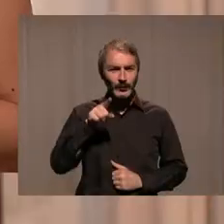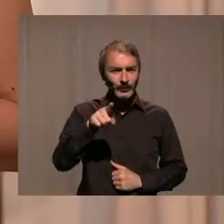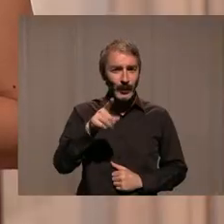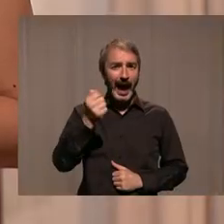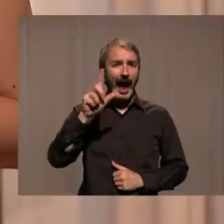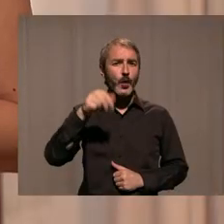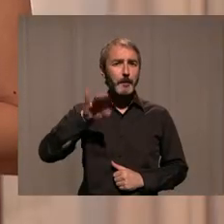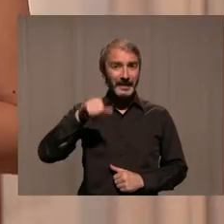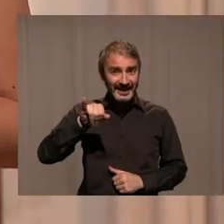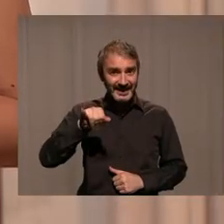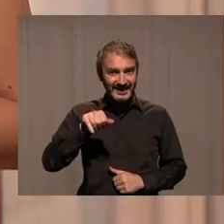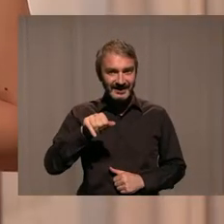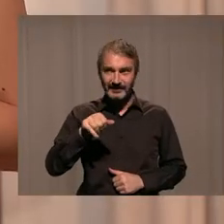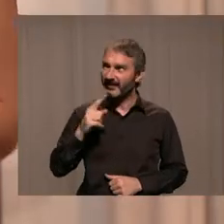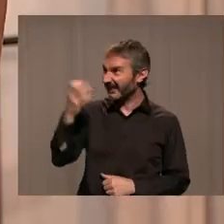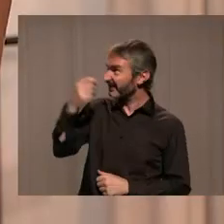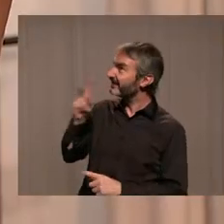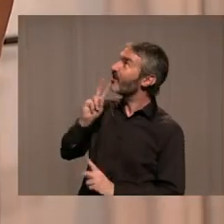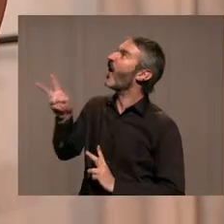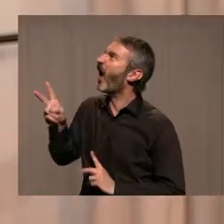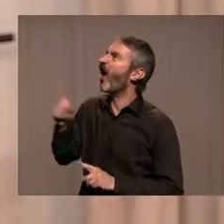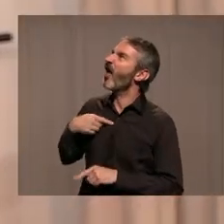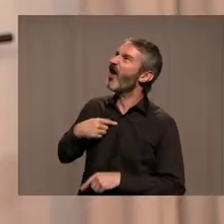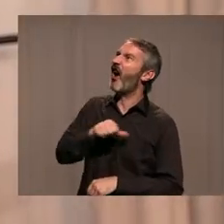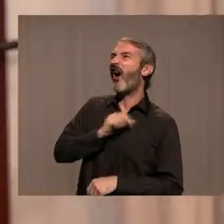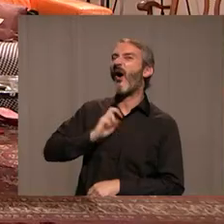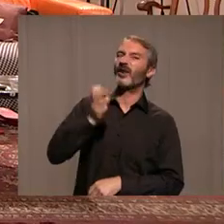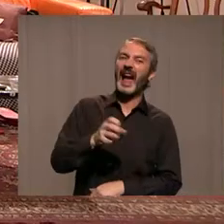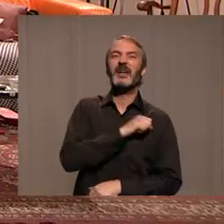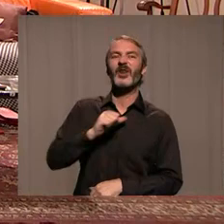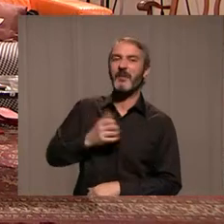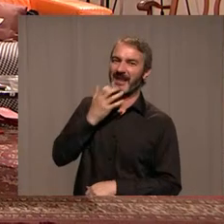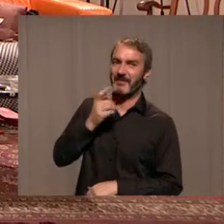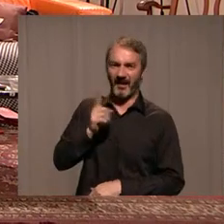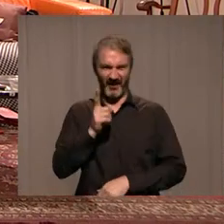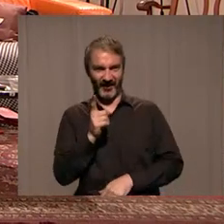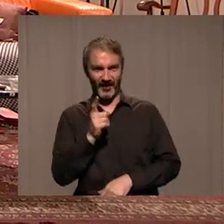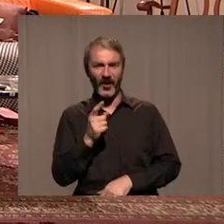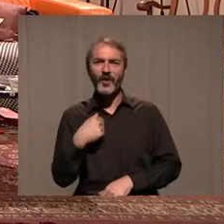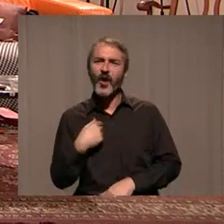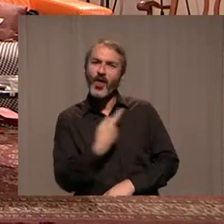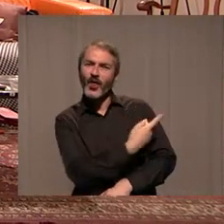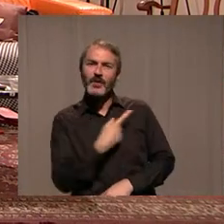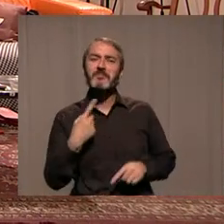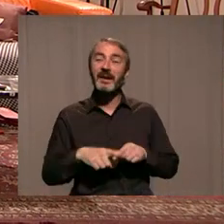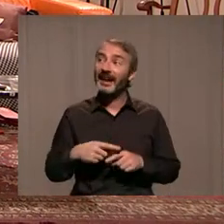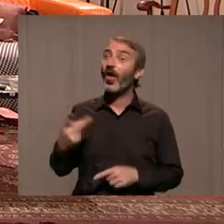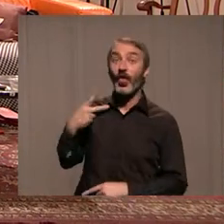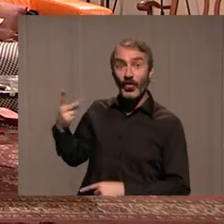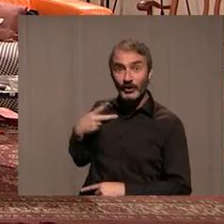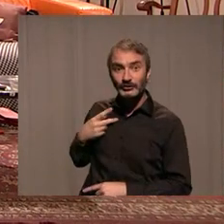de la UPF, no? T'imagines que dic que no? Dic, no, jo soc de l'autònoma. Que la gent deu preguntar, i aquest parell? Per què aquest parell? Perquè